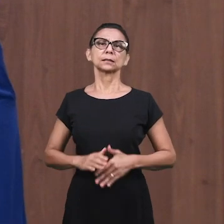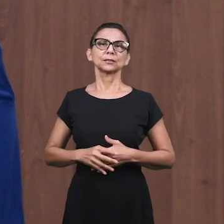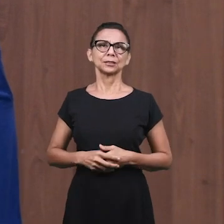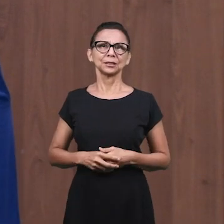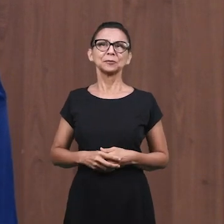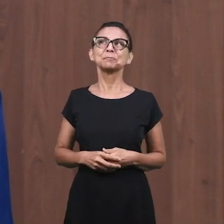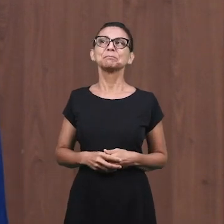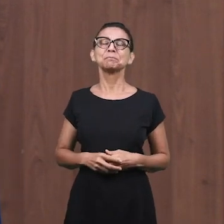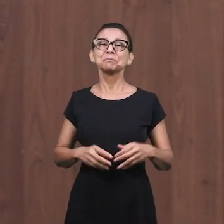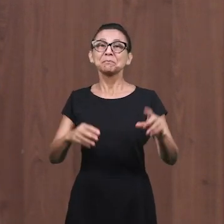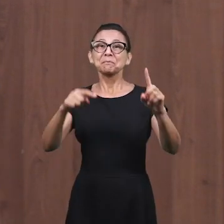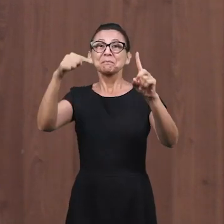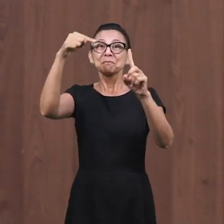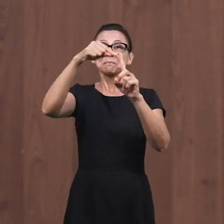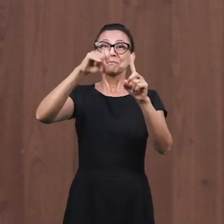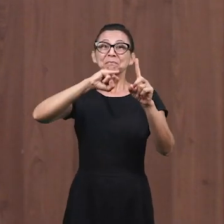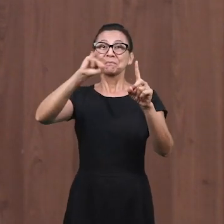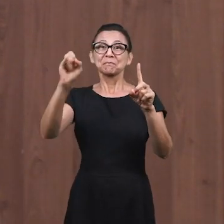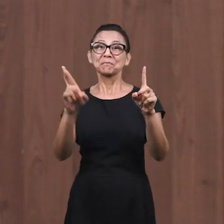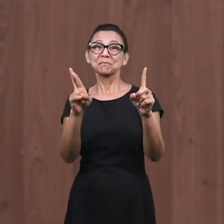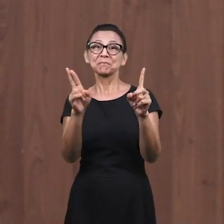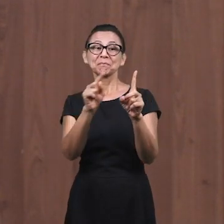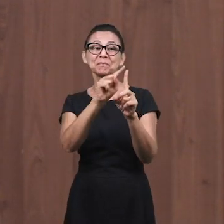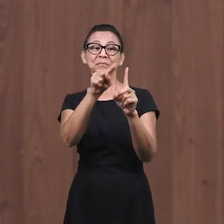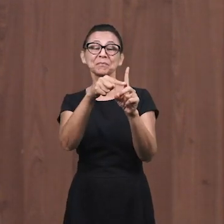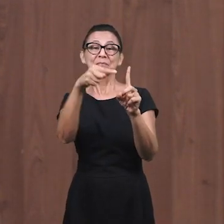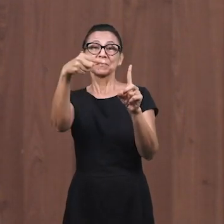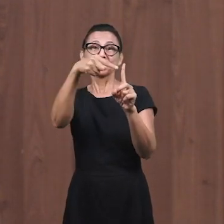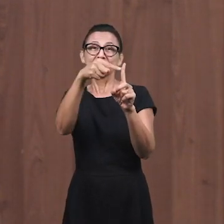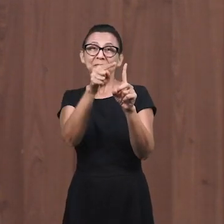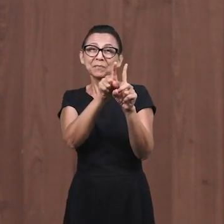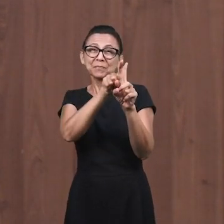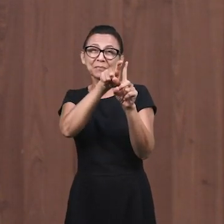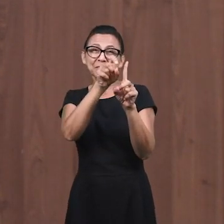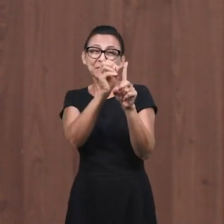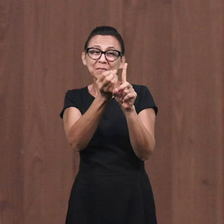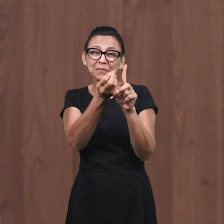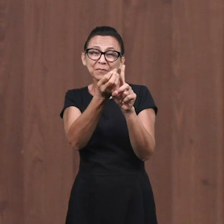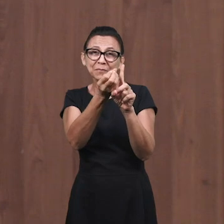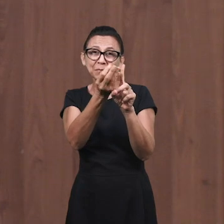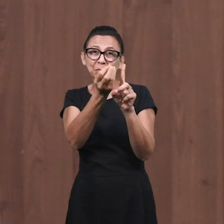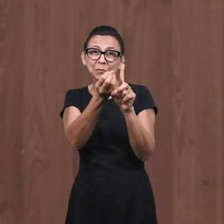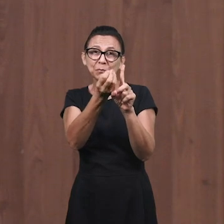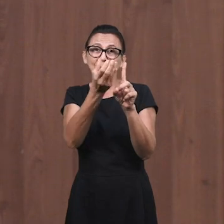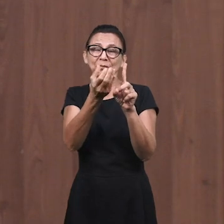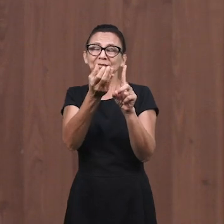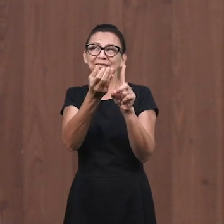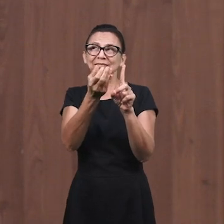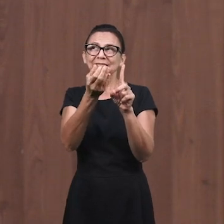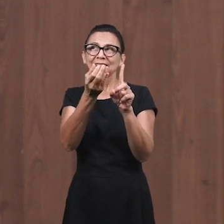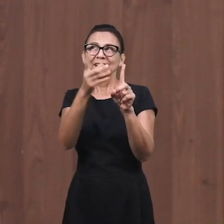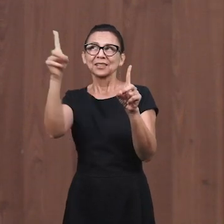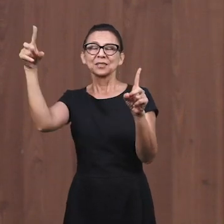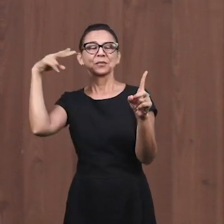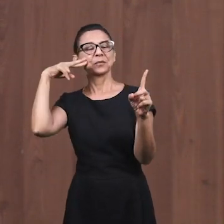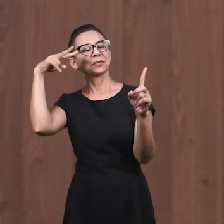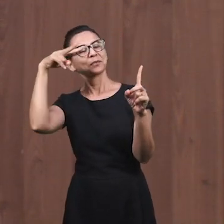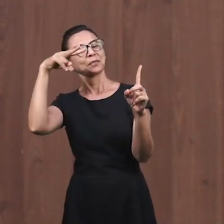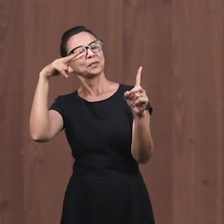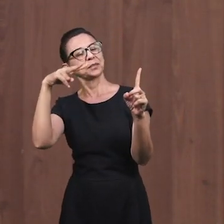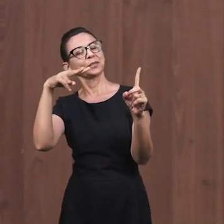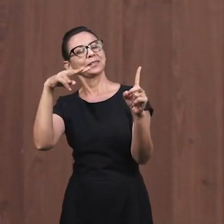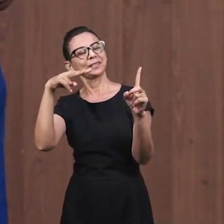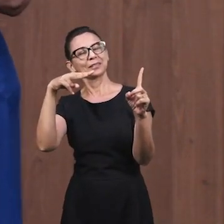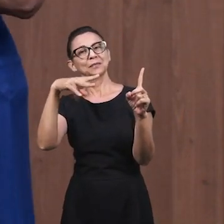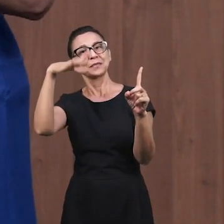que Dieu, il a vu Jérémie dans le ventre de sa mère. Il l'a sanctifié et il